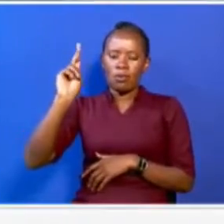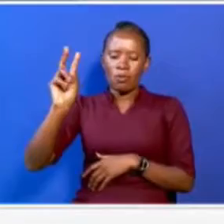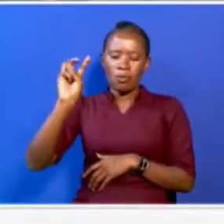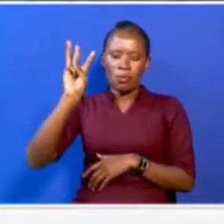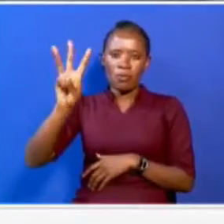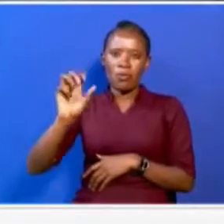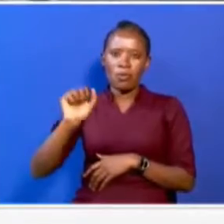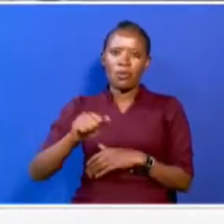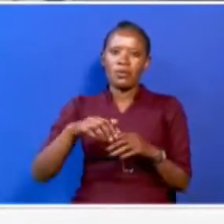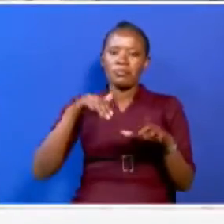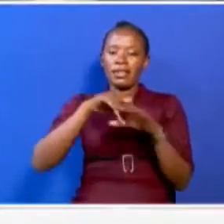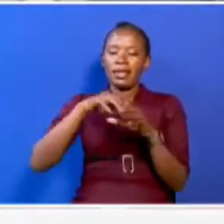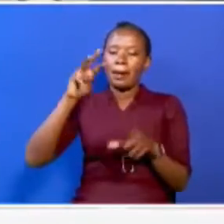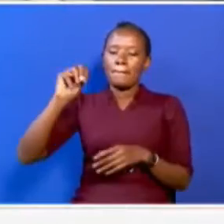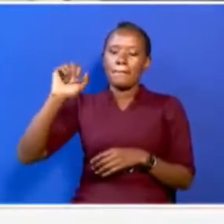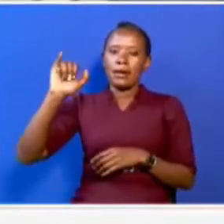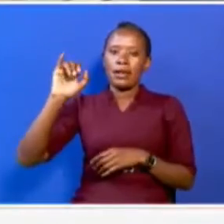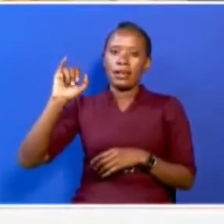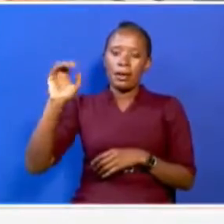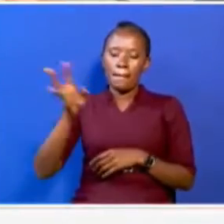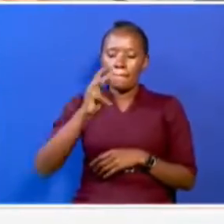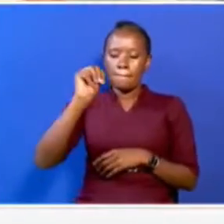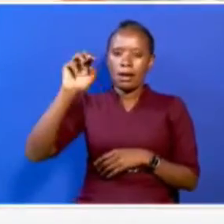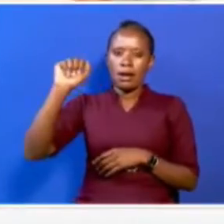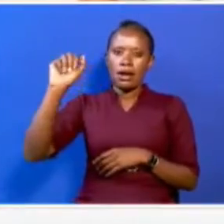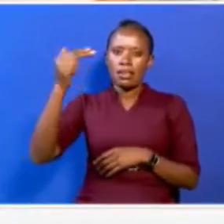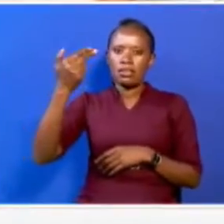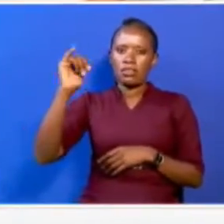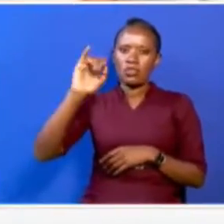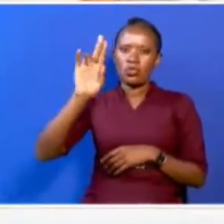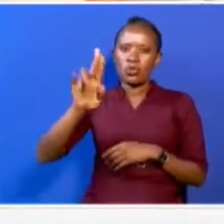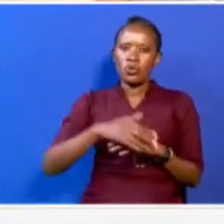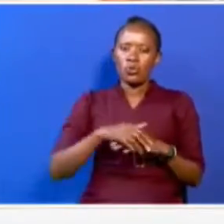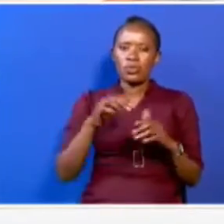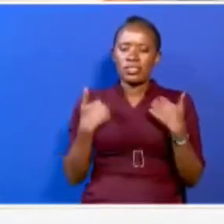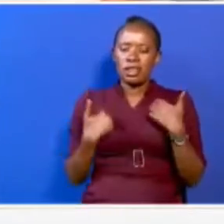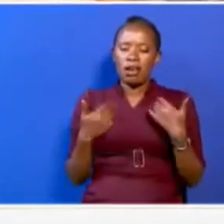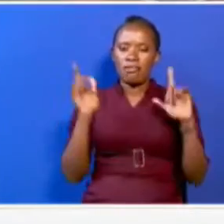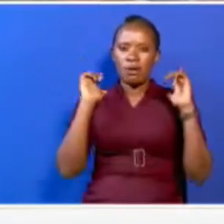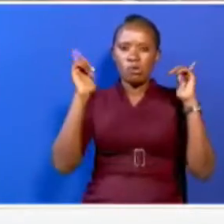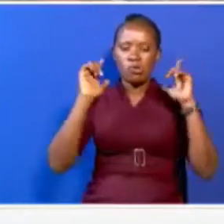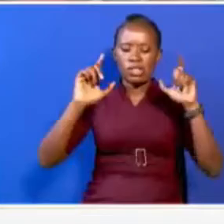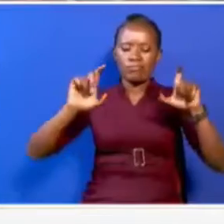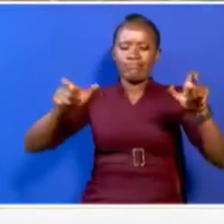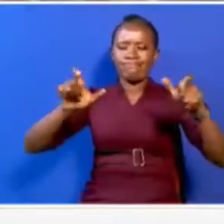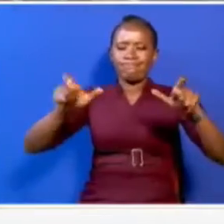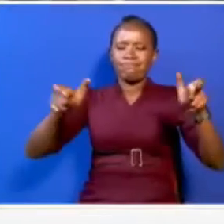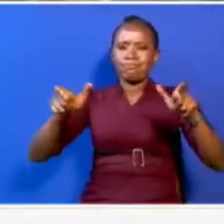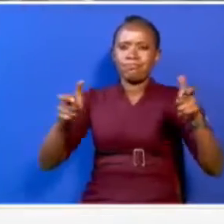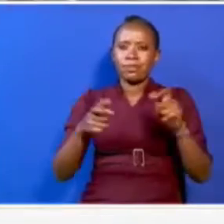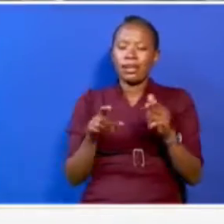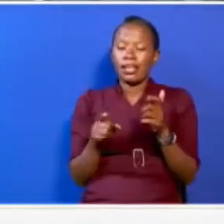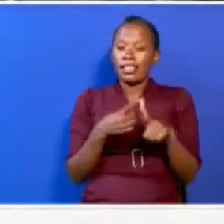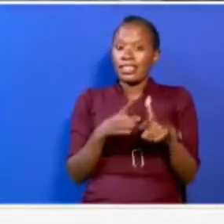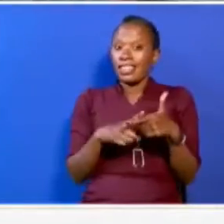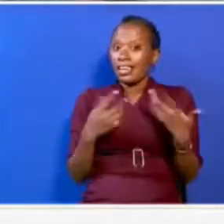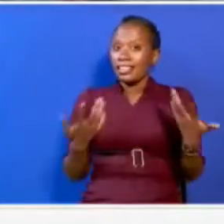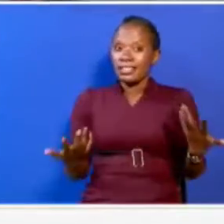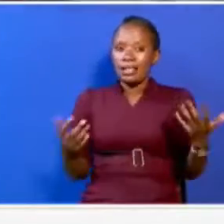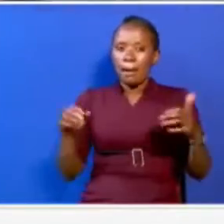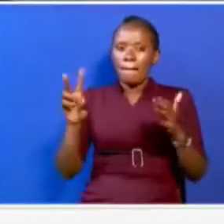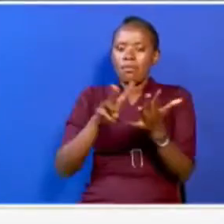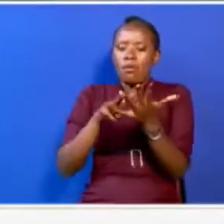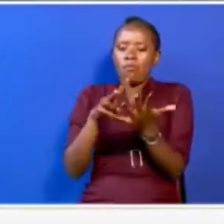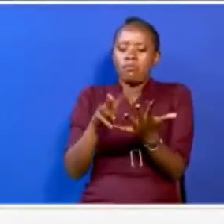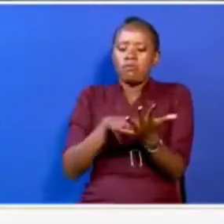kuwa tukio la mkasa baada ya trela lilokuwa limebeba mitungi ya gesi kulipuka baada ya kuripotiwa kuanguka